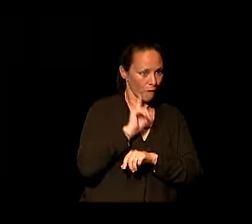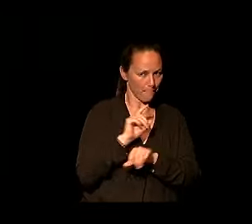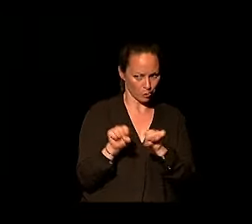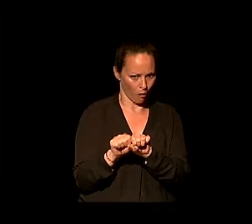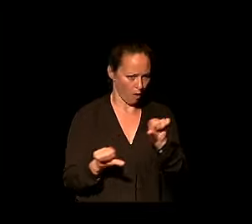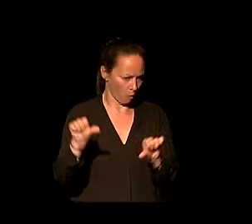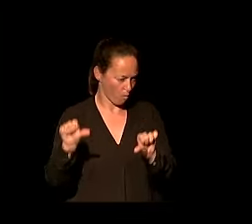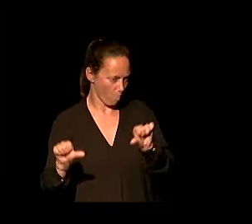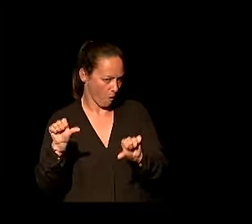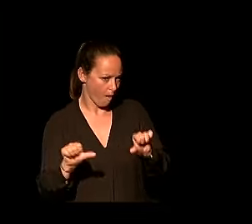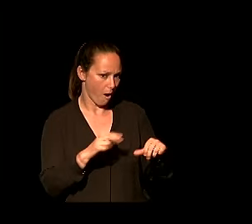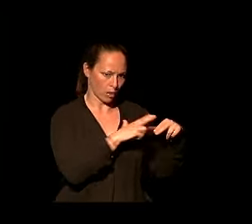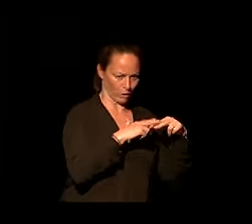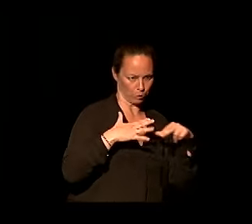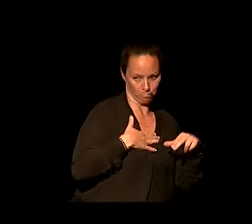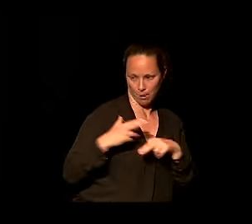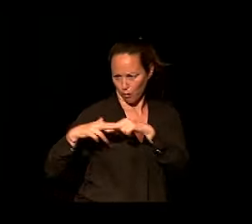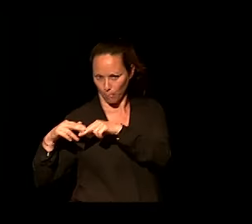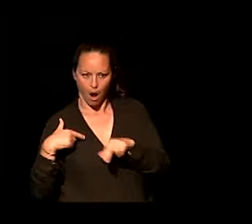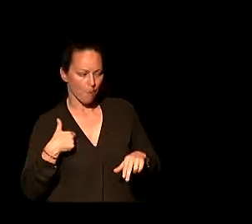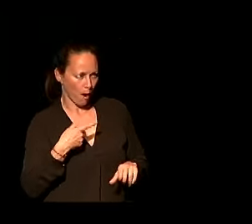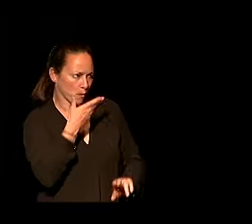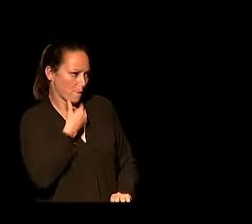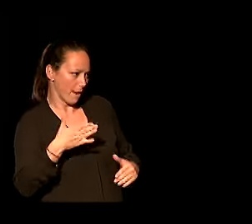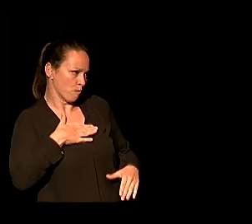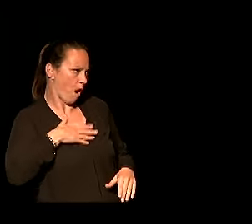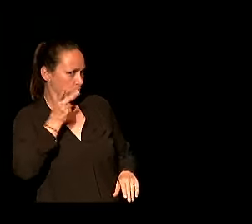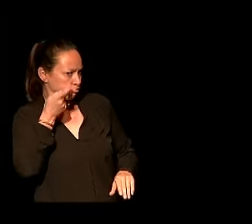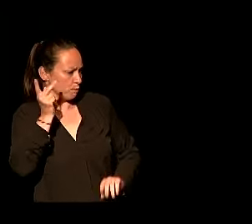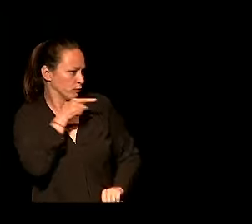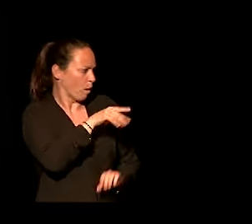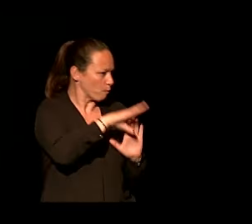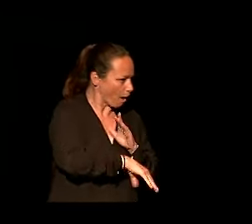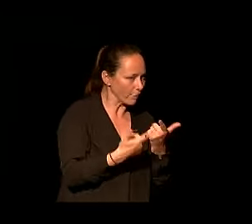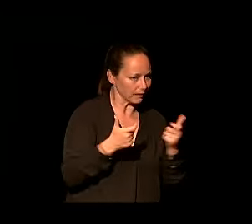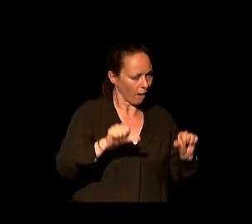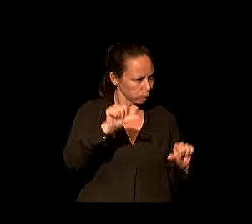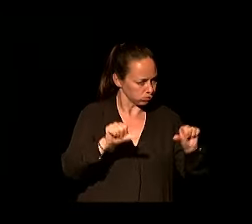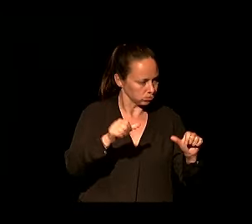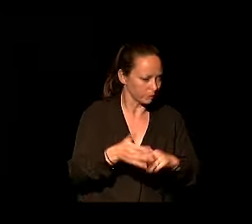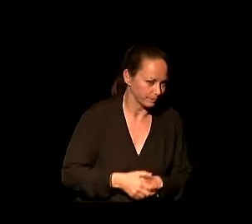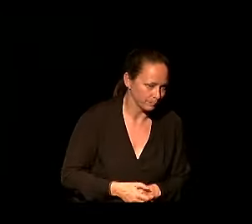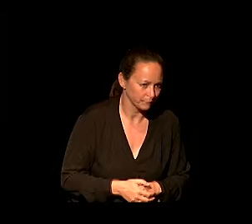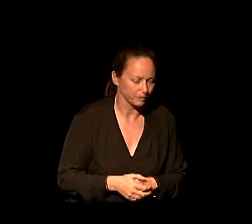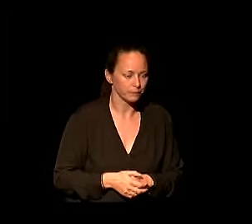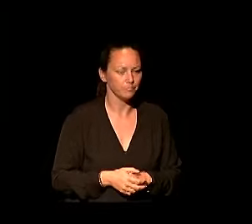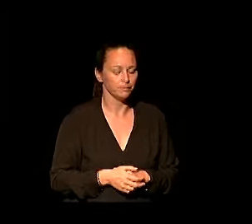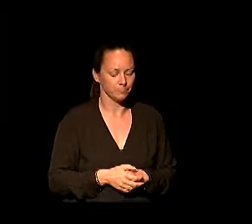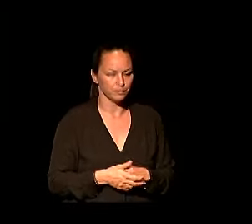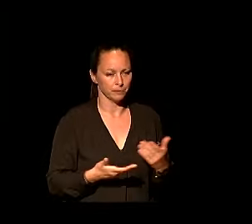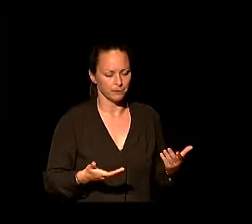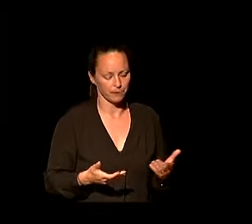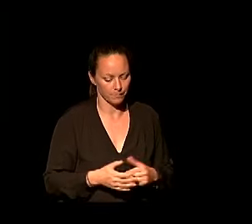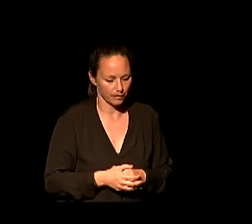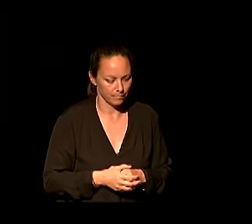de leur collection pour savoir qui a la plus belle collection. Mais donc c'est déjà une autre histoire, disons, de l'impressionnisme qui,